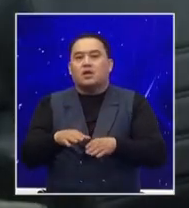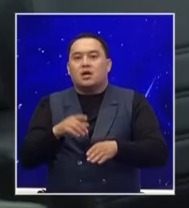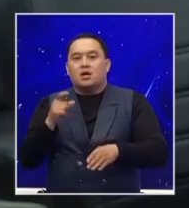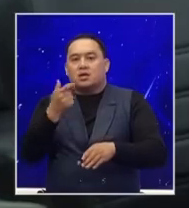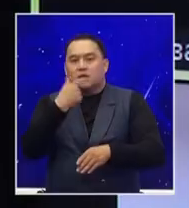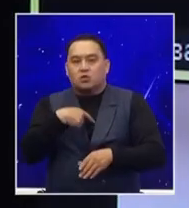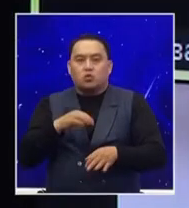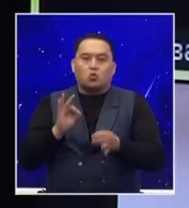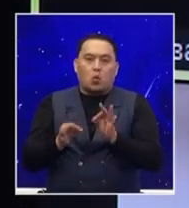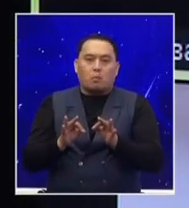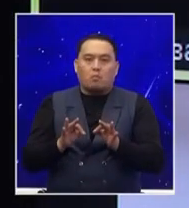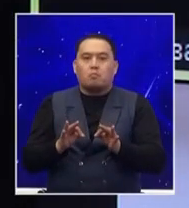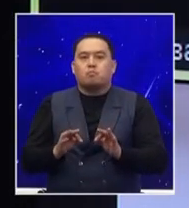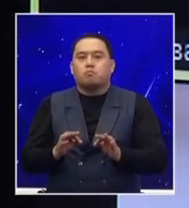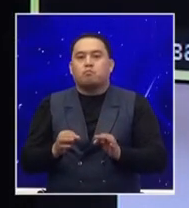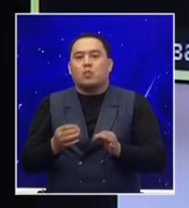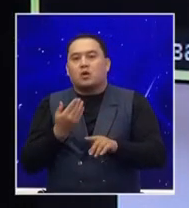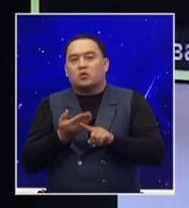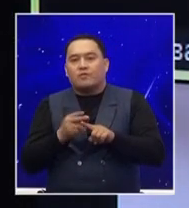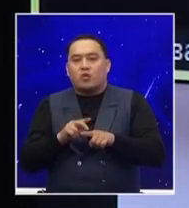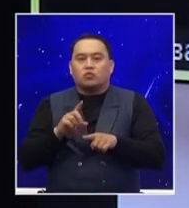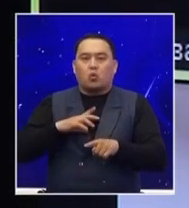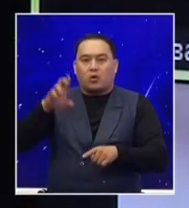дисциплины, этических норм, а также проступки,